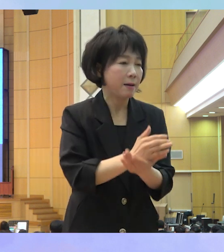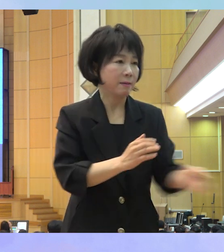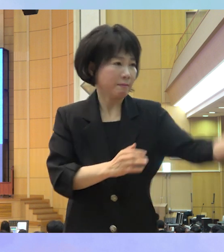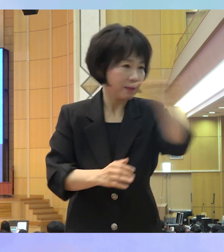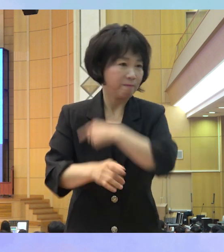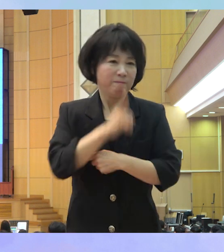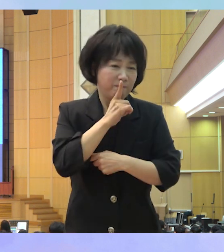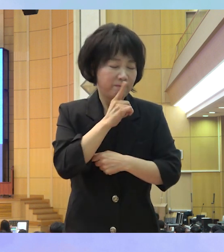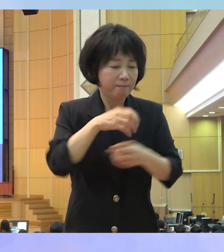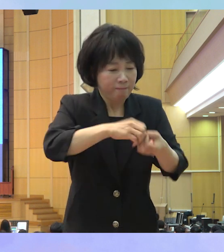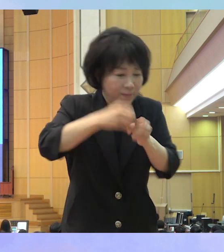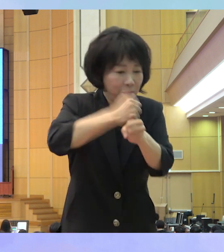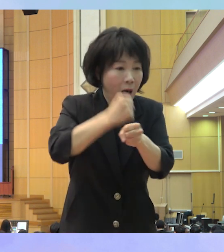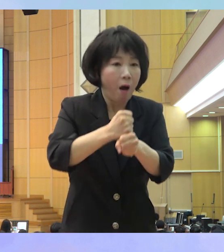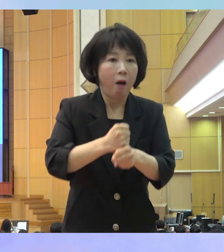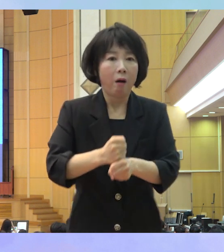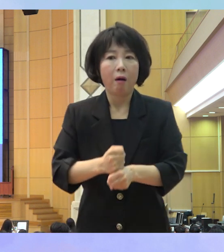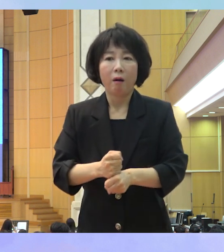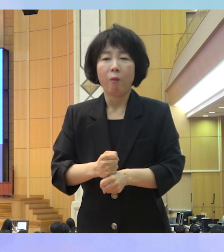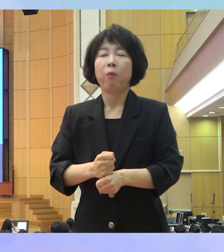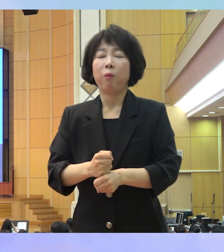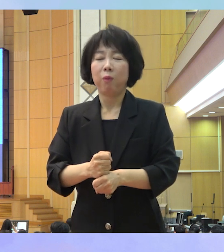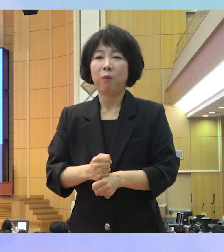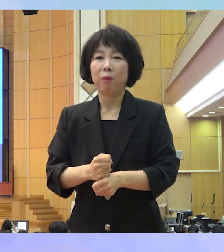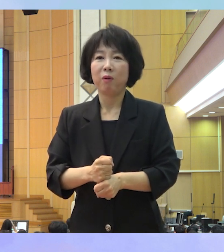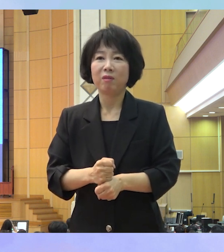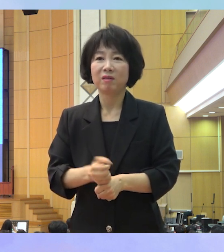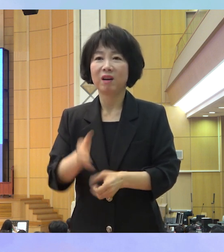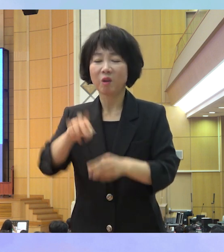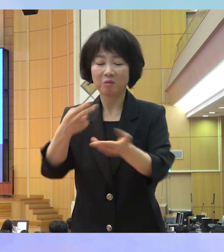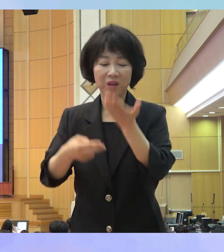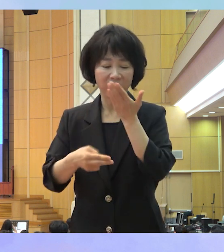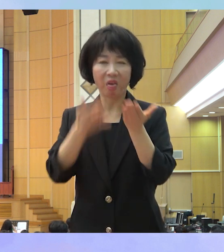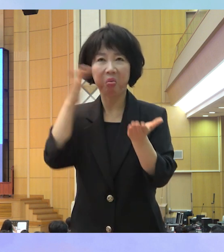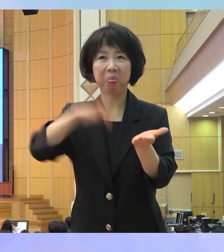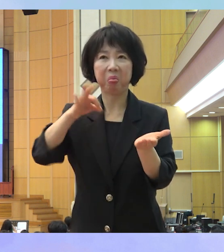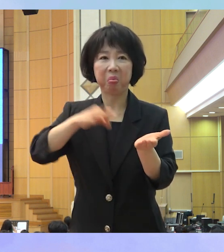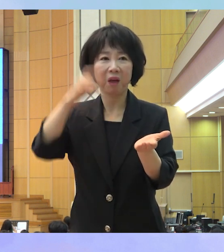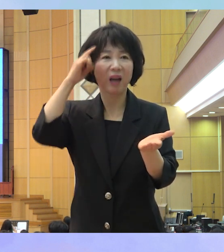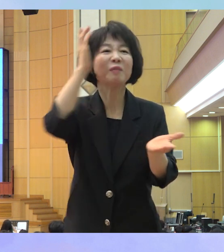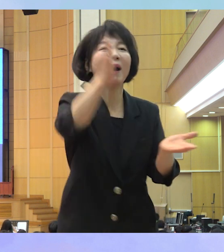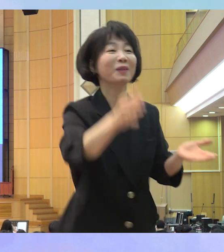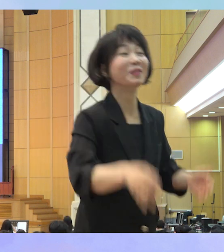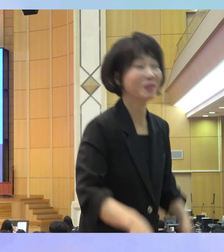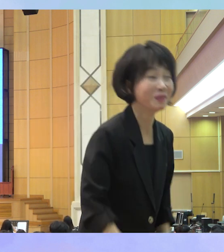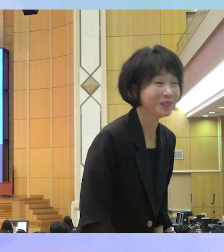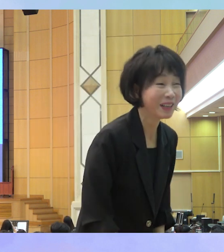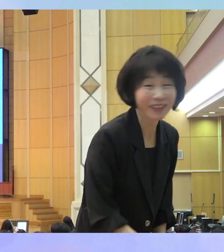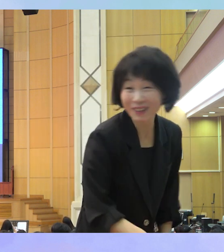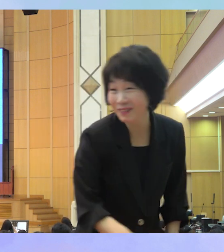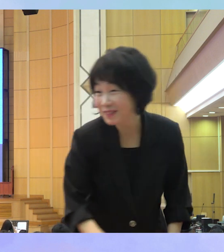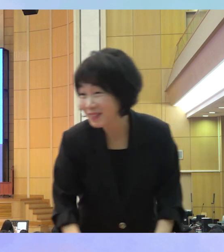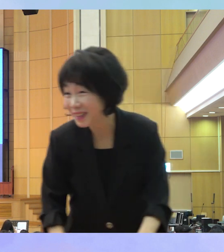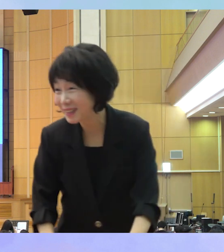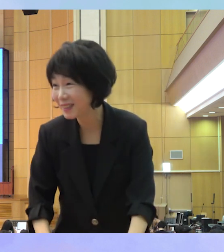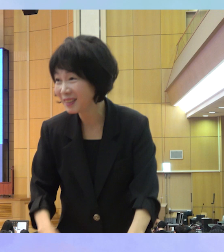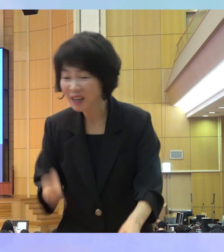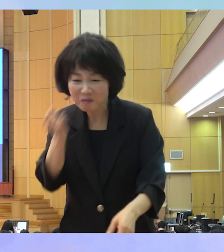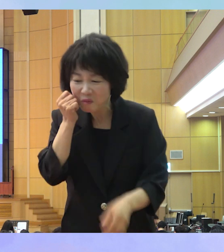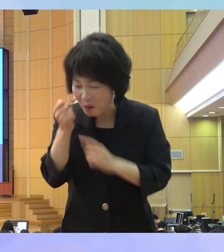개를 만든 겁니다. 그러니까 여러분 뭐 별거 아니라고 생각하지 마시고 또 이게 부모님들 생각하면서 만든 거거든요. 그러니까